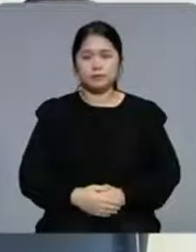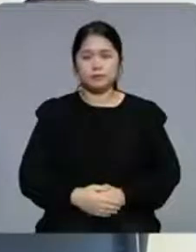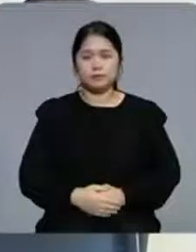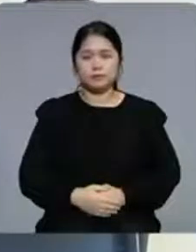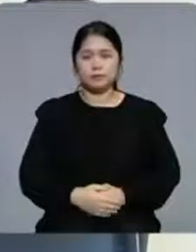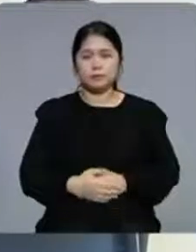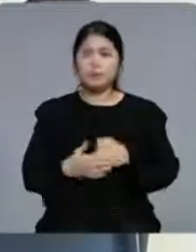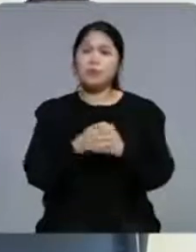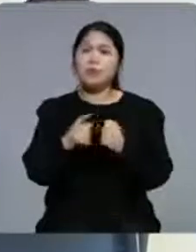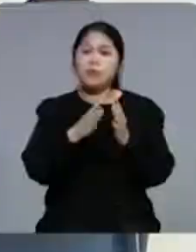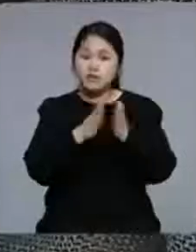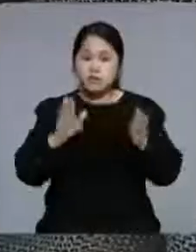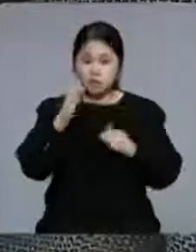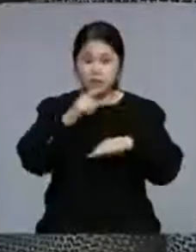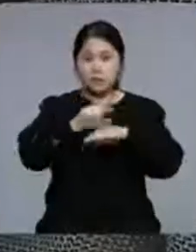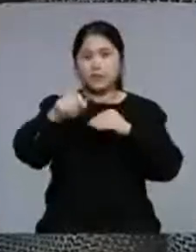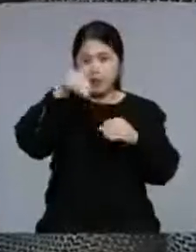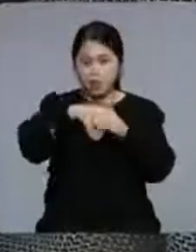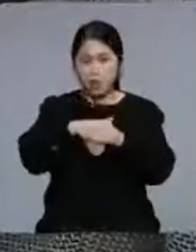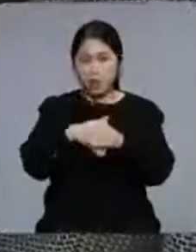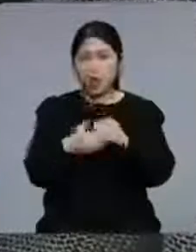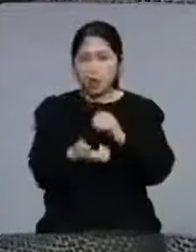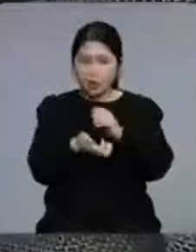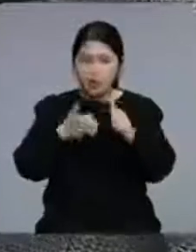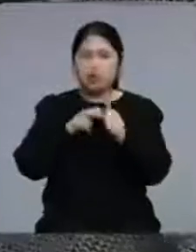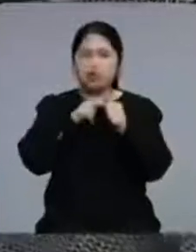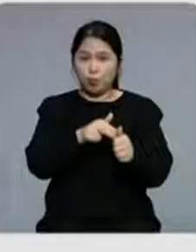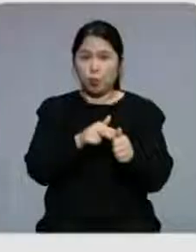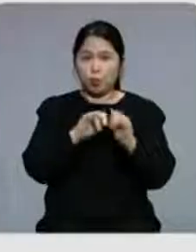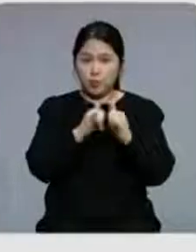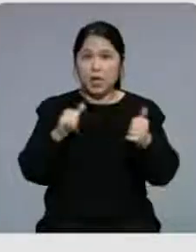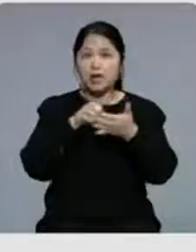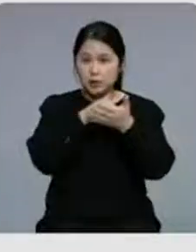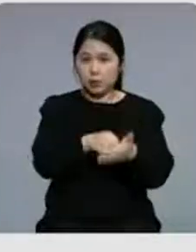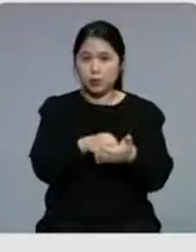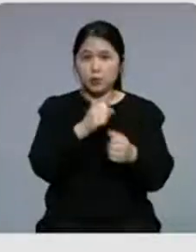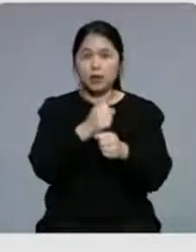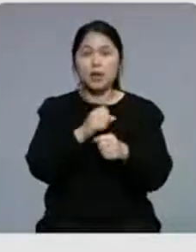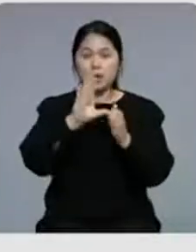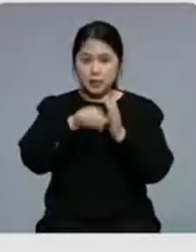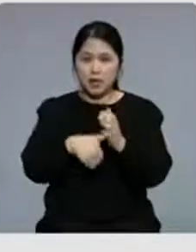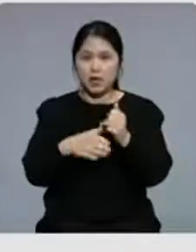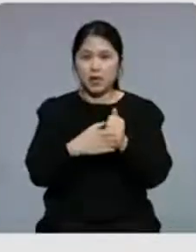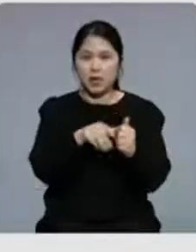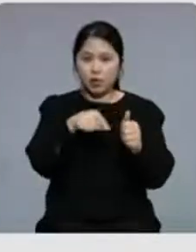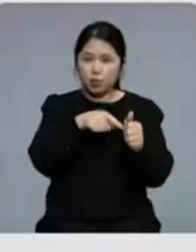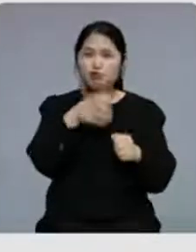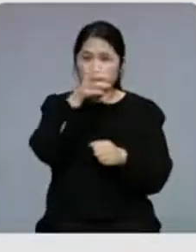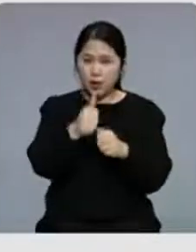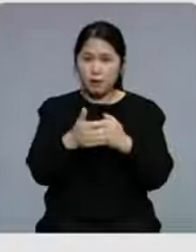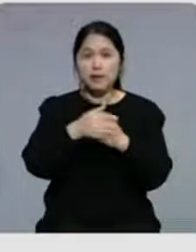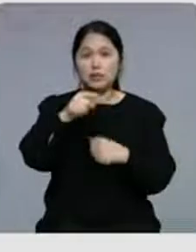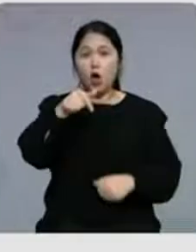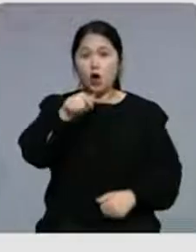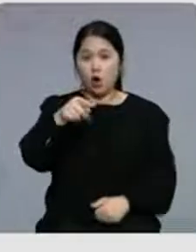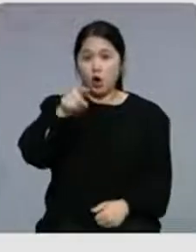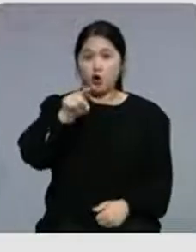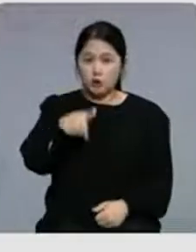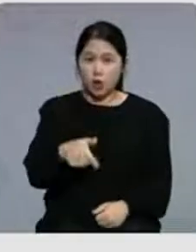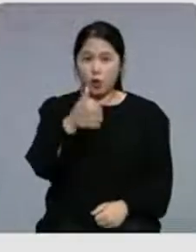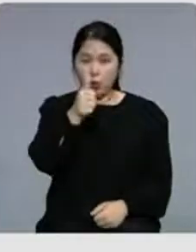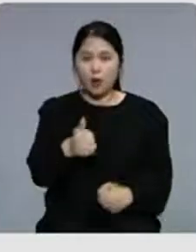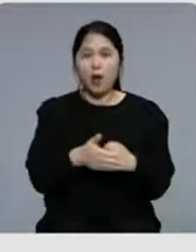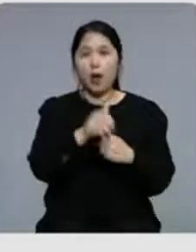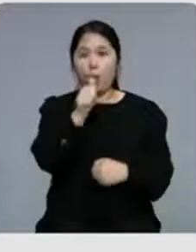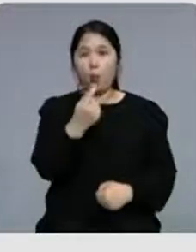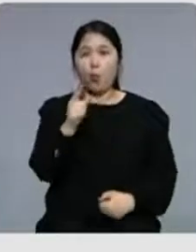이달 들어 시작된 지방선거 예비후보자 등록. 교육감 선거에는 서거석 전 전북대 총장과 황호진